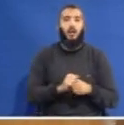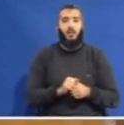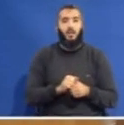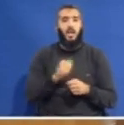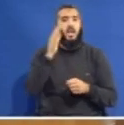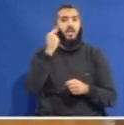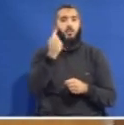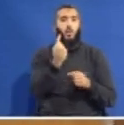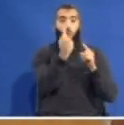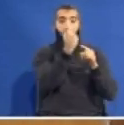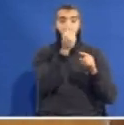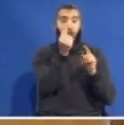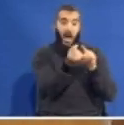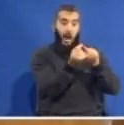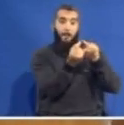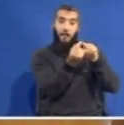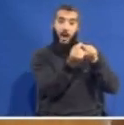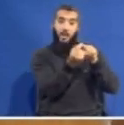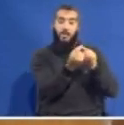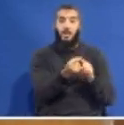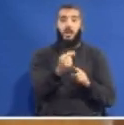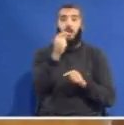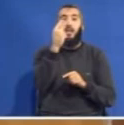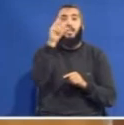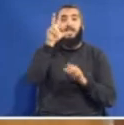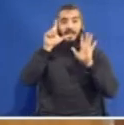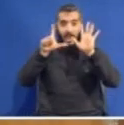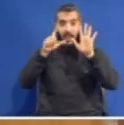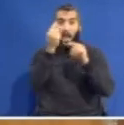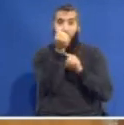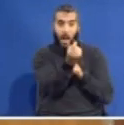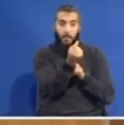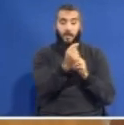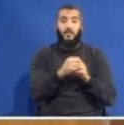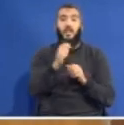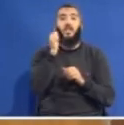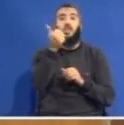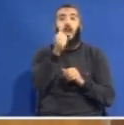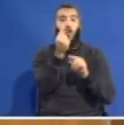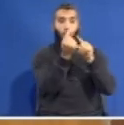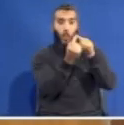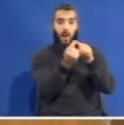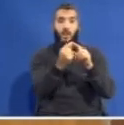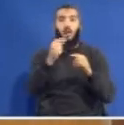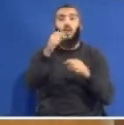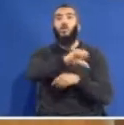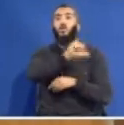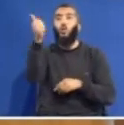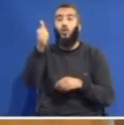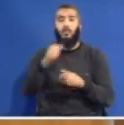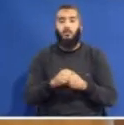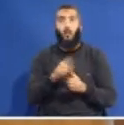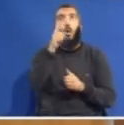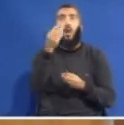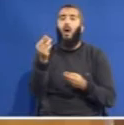في كل سنبلة 100 حبة، حبة 7 سنابل في كل سنبلة 100 حبة. والله يضاعف لمن